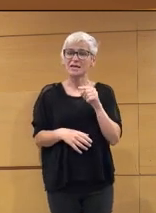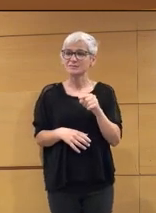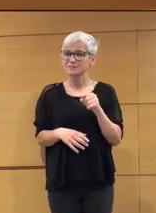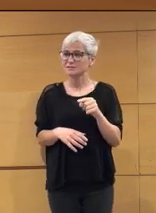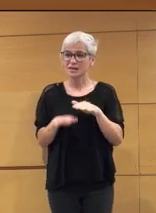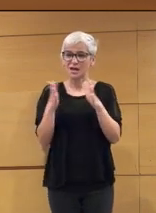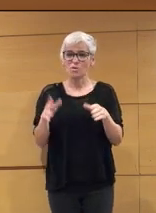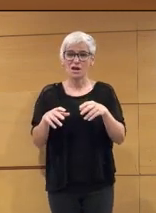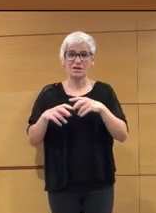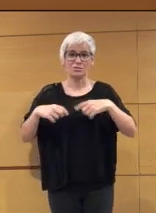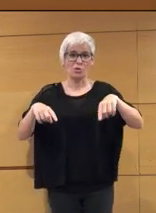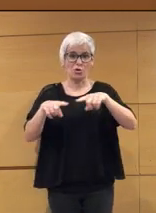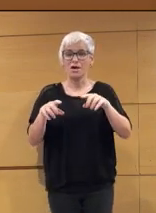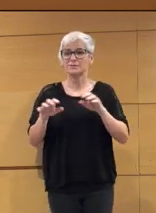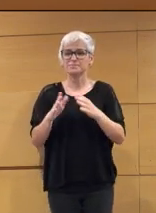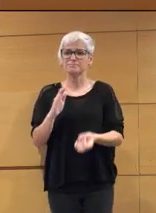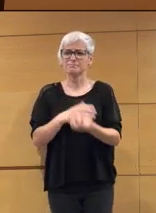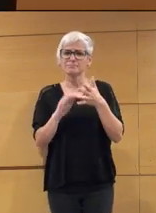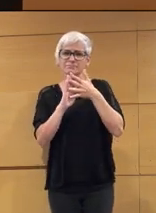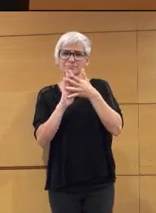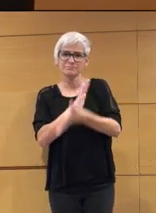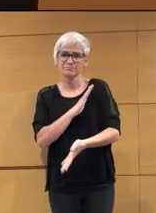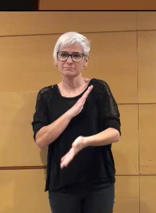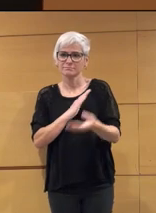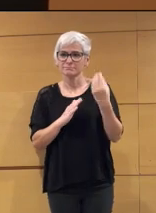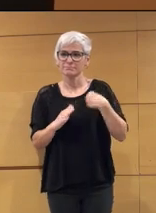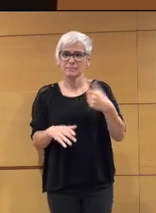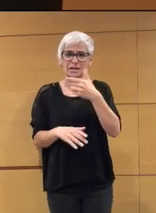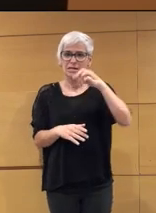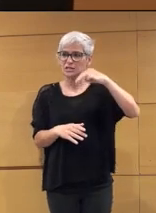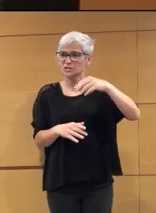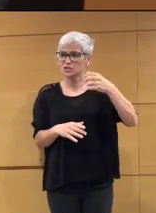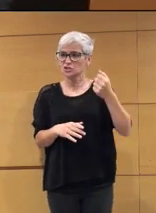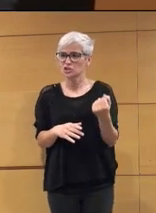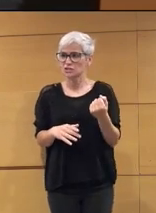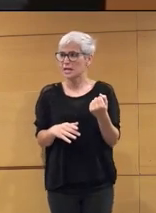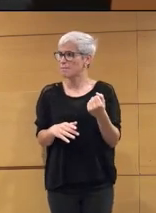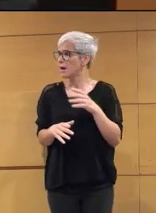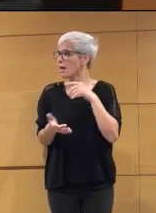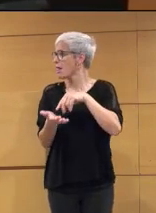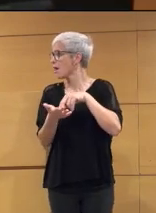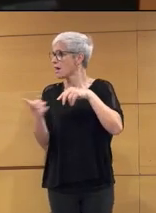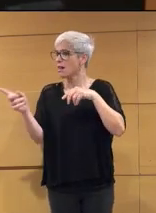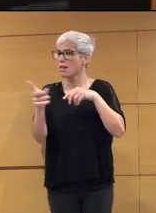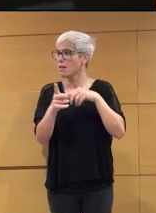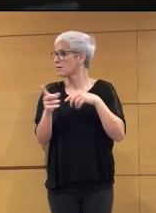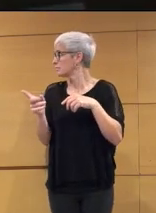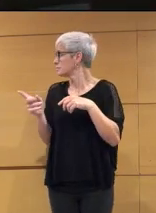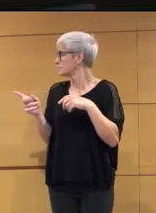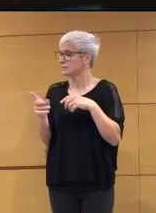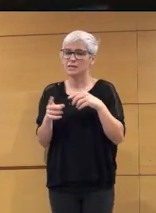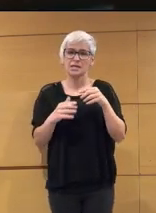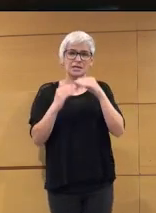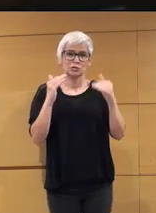Aquesta taula rodona sorgeix d'una xerrada amb la Gemma Pajuelo, que deu ser per aquí, no? Després amb la